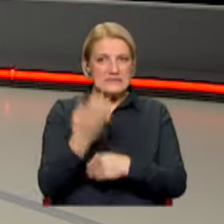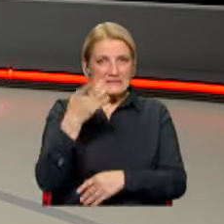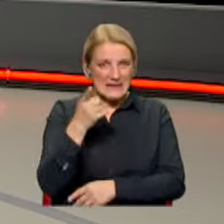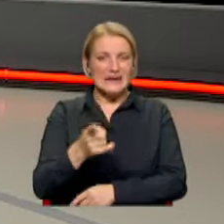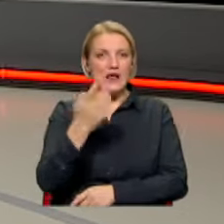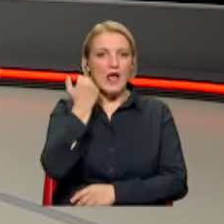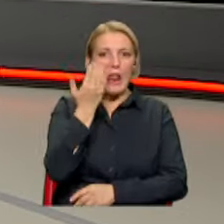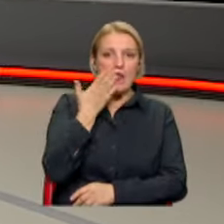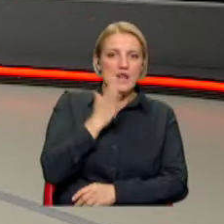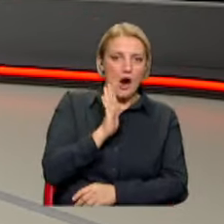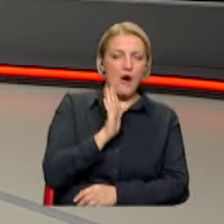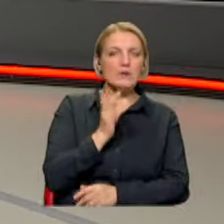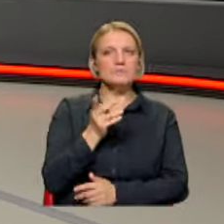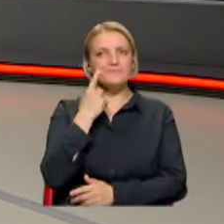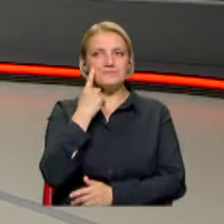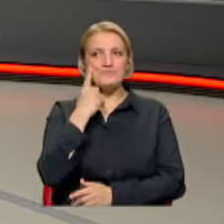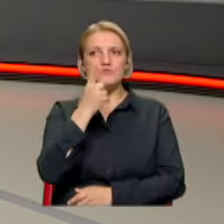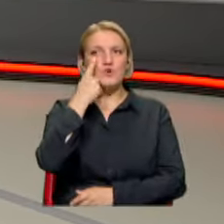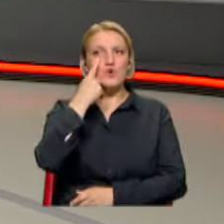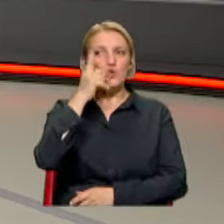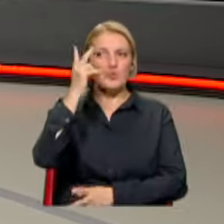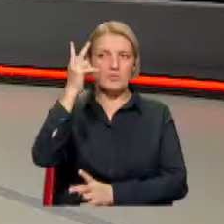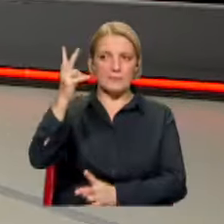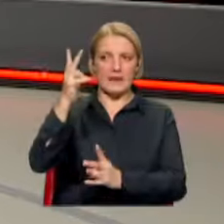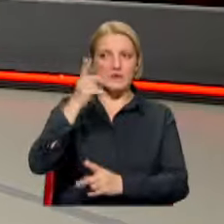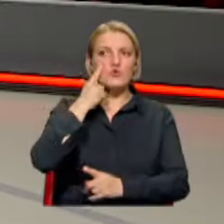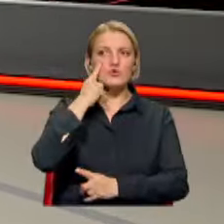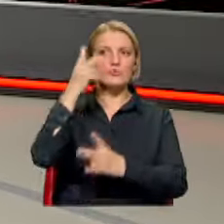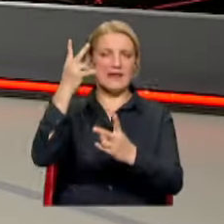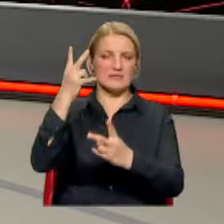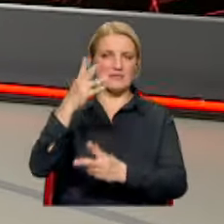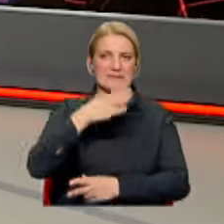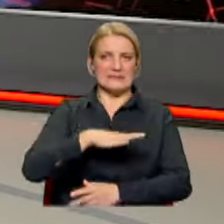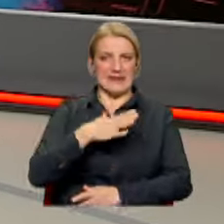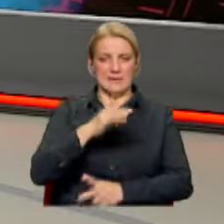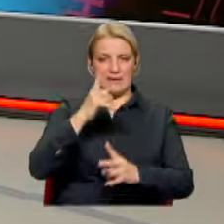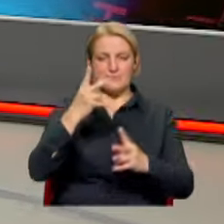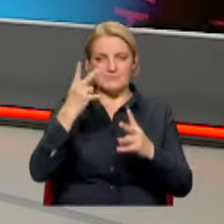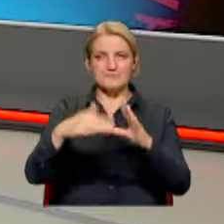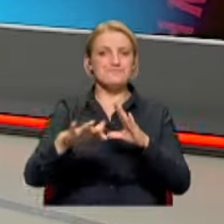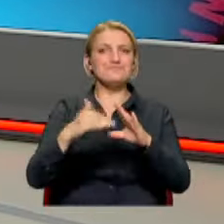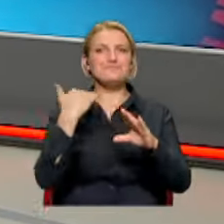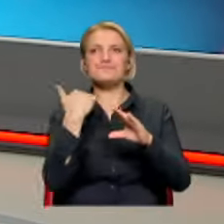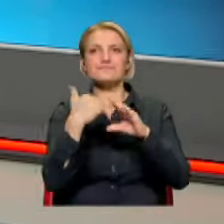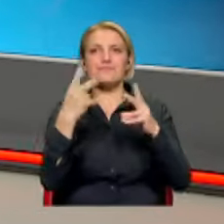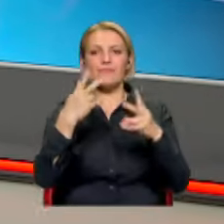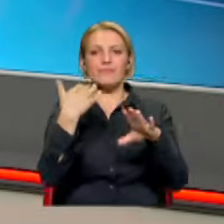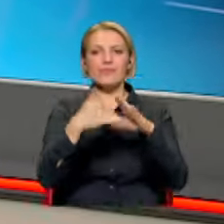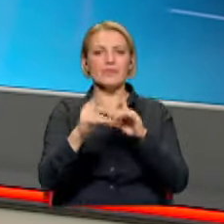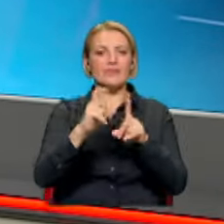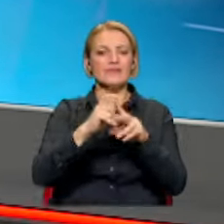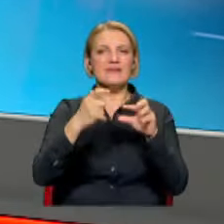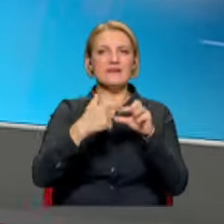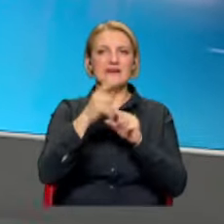yok Efendim hükümet hükümet talebi diye bir mesaj gönderiliyor nereye dear